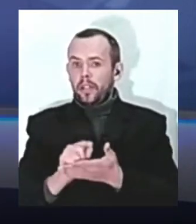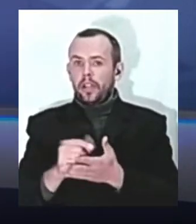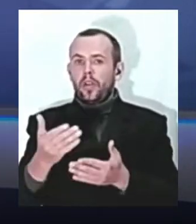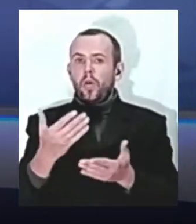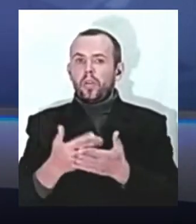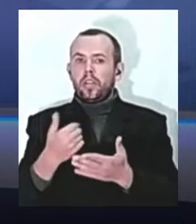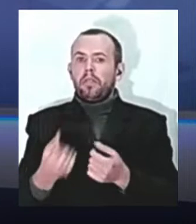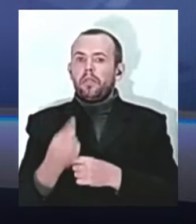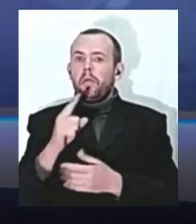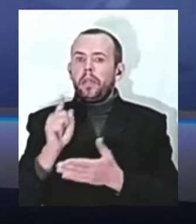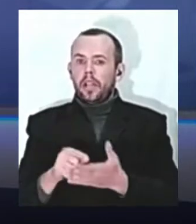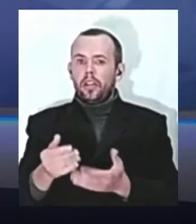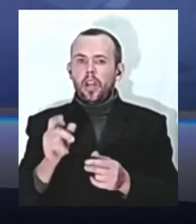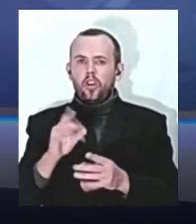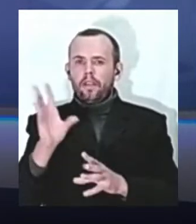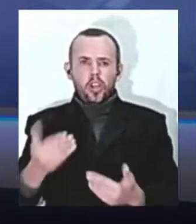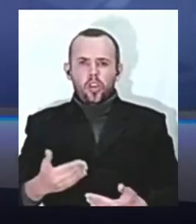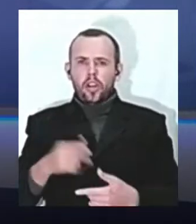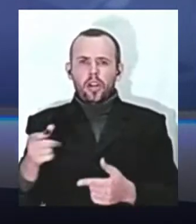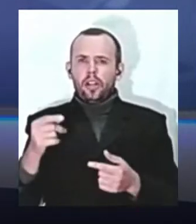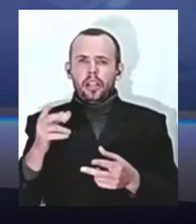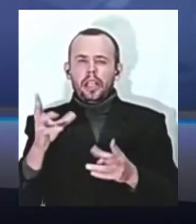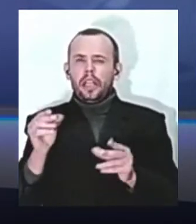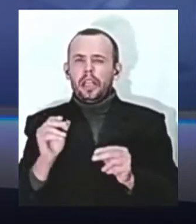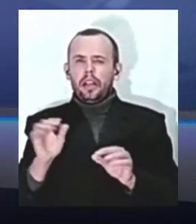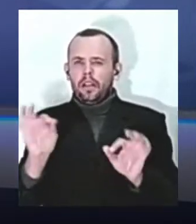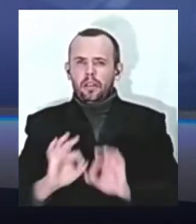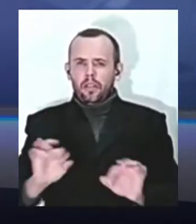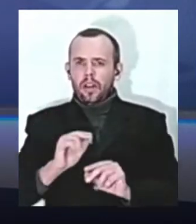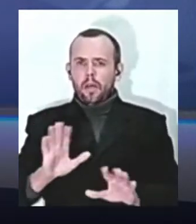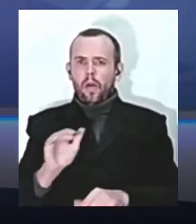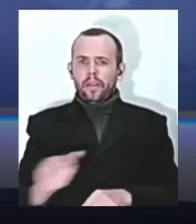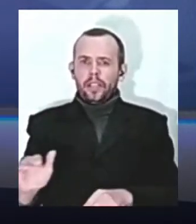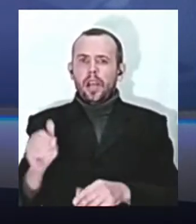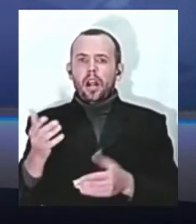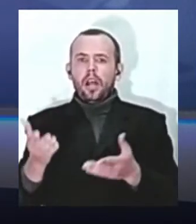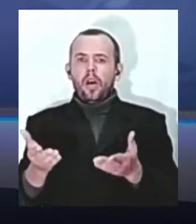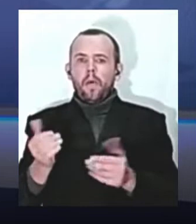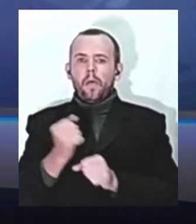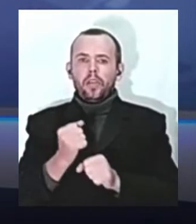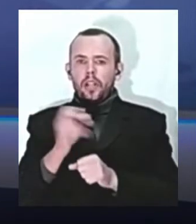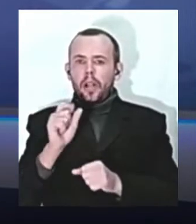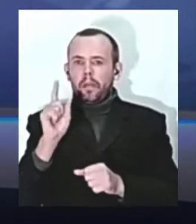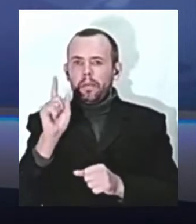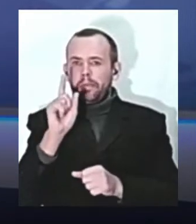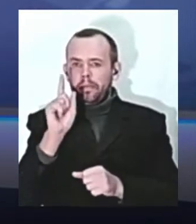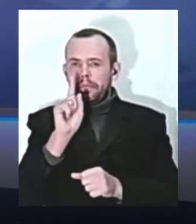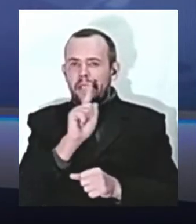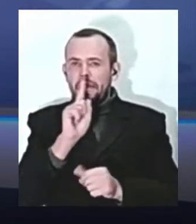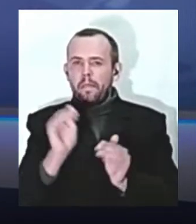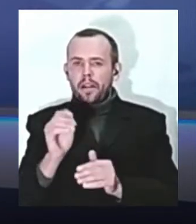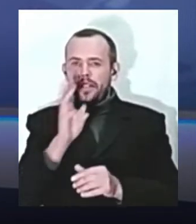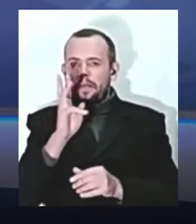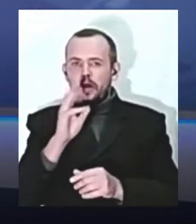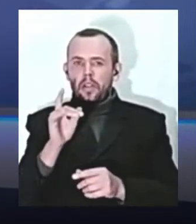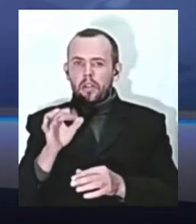якщо все життя вони абсолютно ніде не працюють офіційно, або працюють на мінімальній заробітній платі, то пропрацювавши 20,